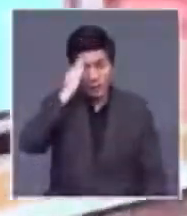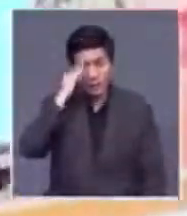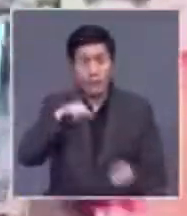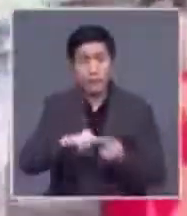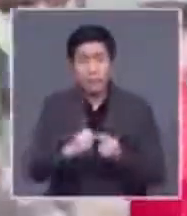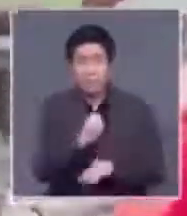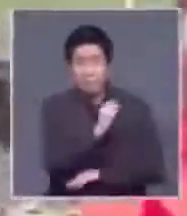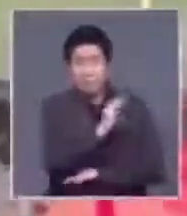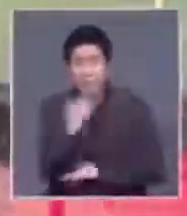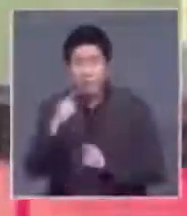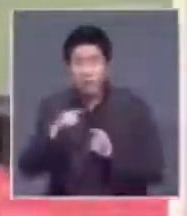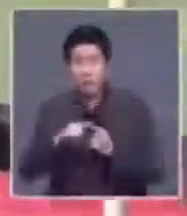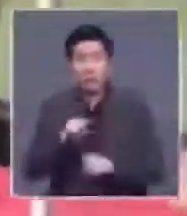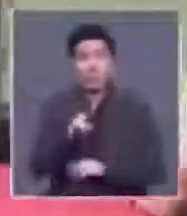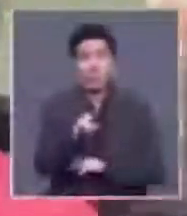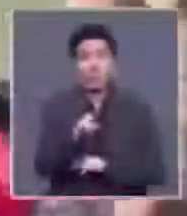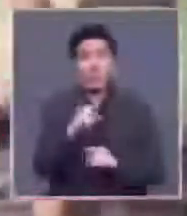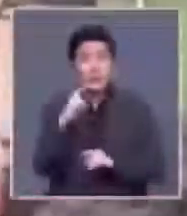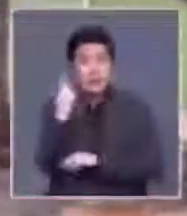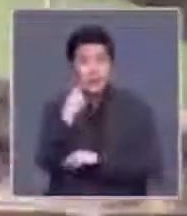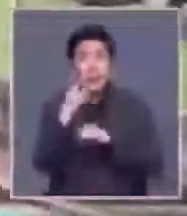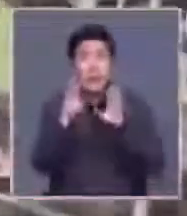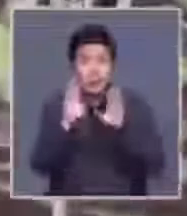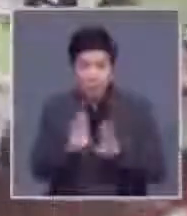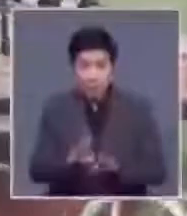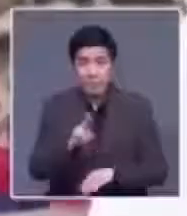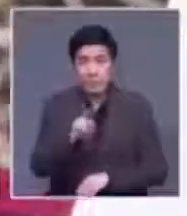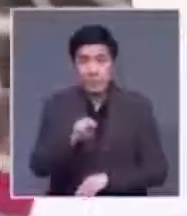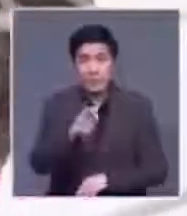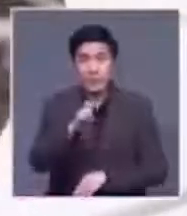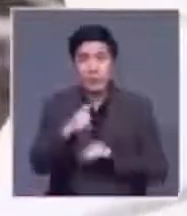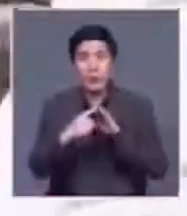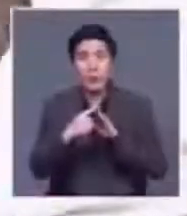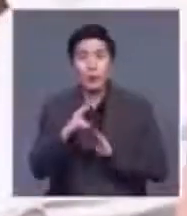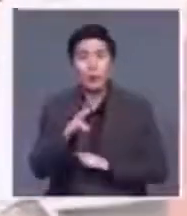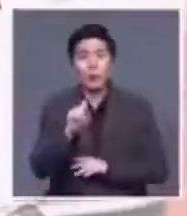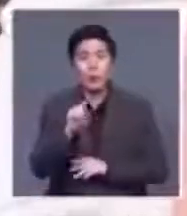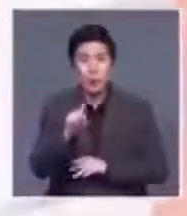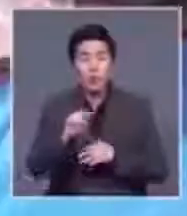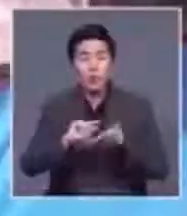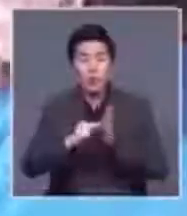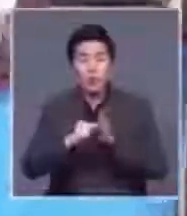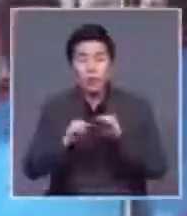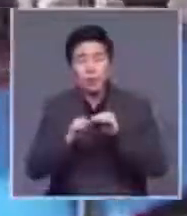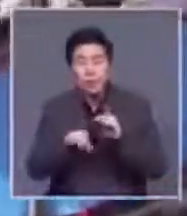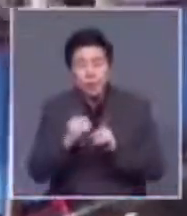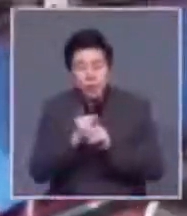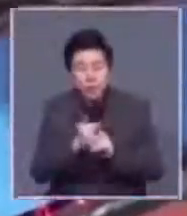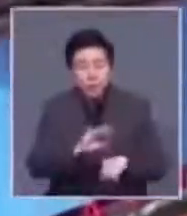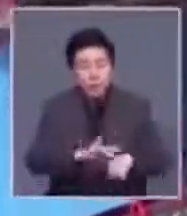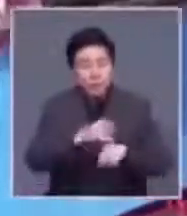ชิงนิเวศจึงเป็นแนวทางที่ทุกคนในชุมชนเห็นพ้องร่วมกันที่จะนำมาใช้กับป่าชุมชนบ้านทุ่งหยีเพ